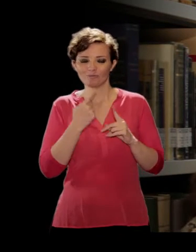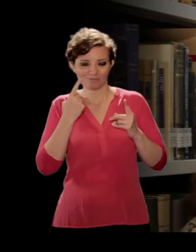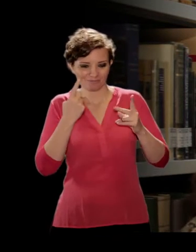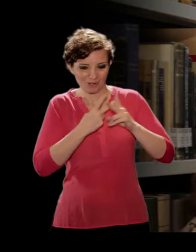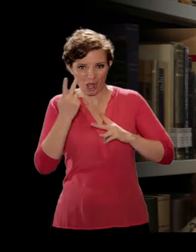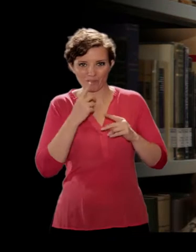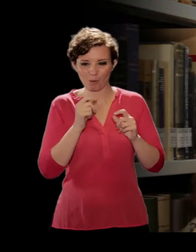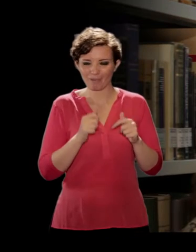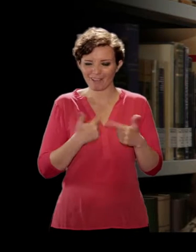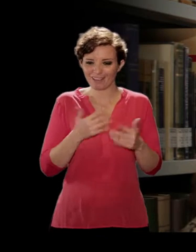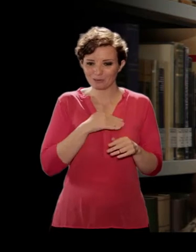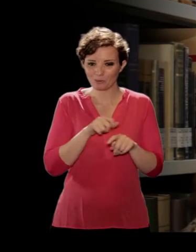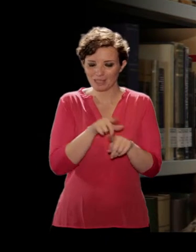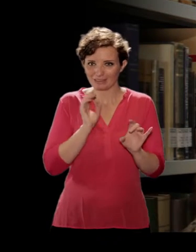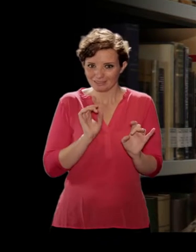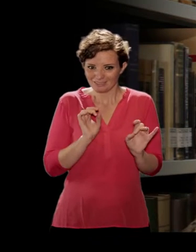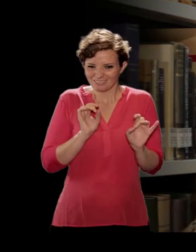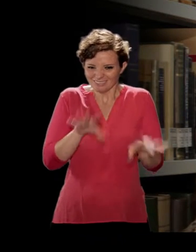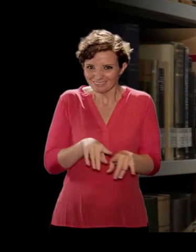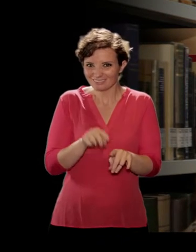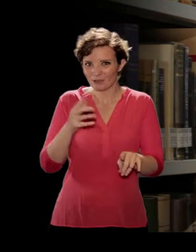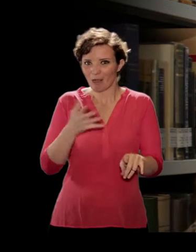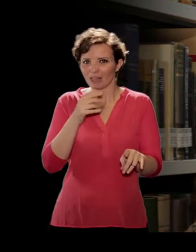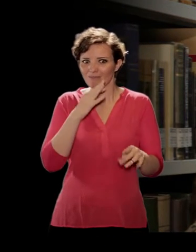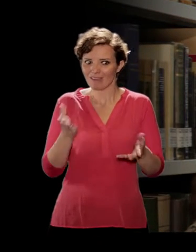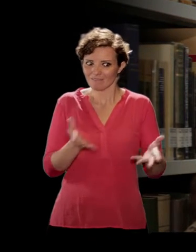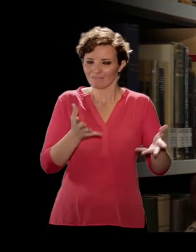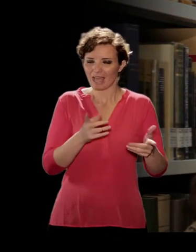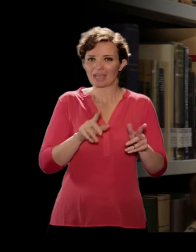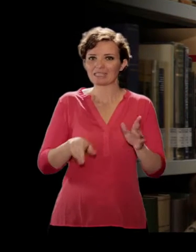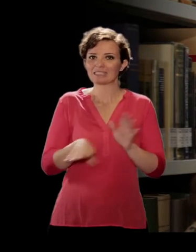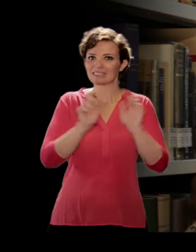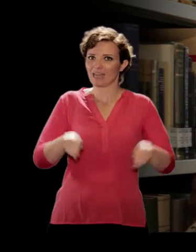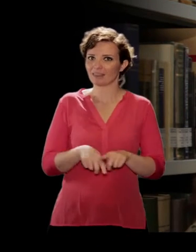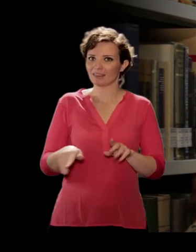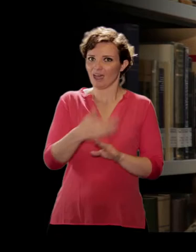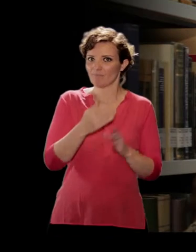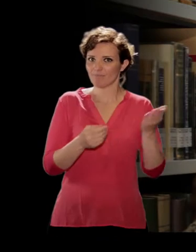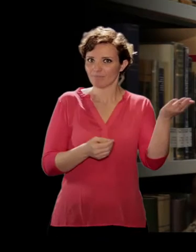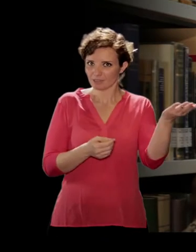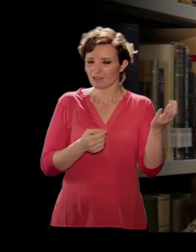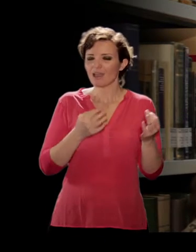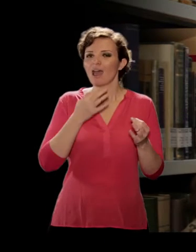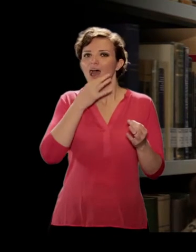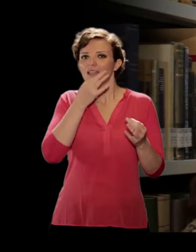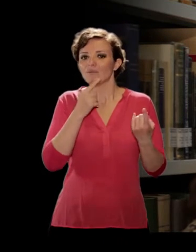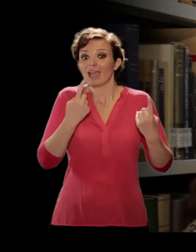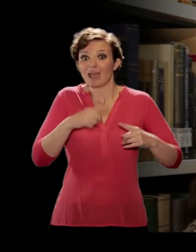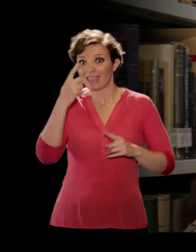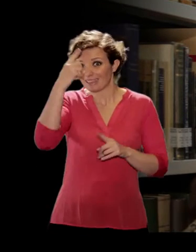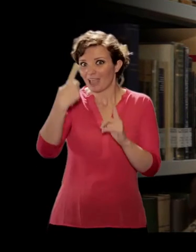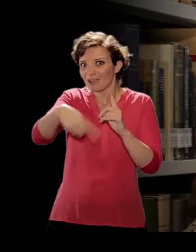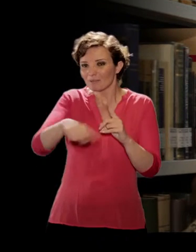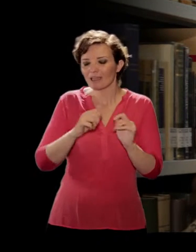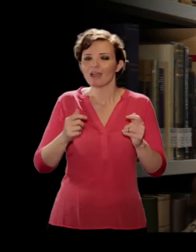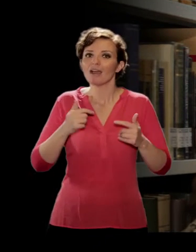gli studenti offrendogli la possibilità di entrare in contatto con l'ecosistema delle startup e diciamo queste iniziative